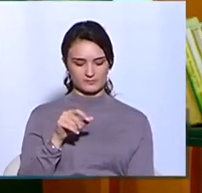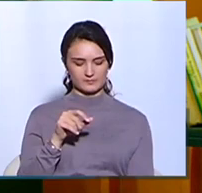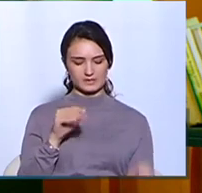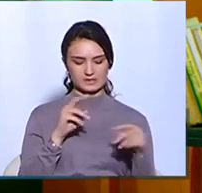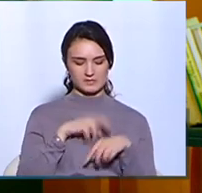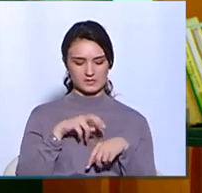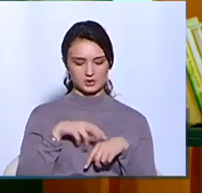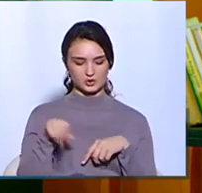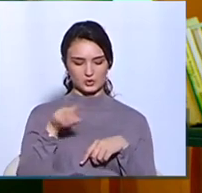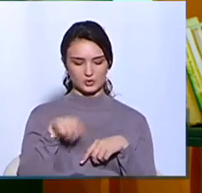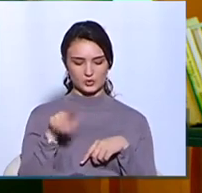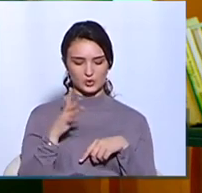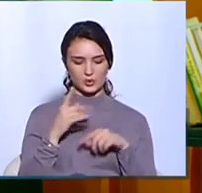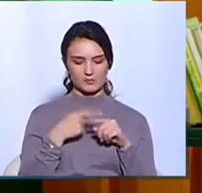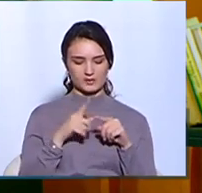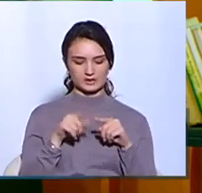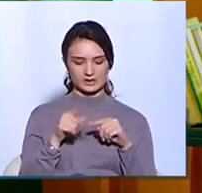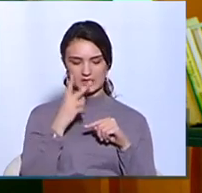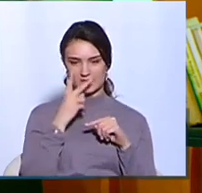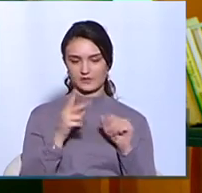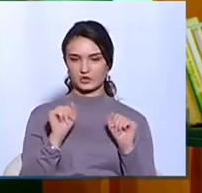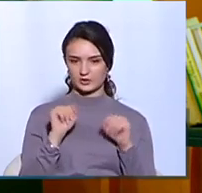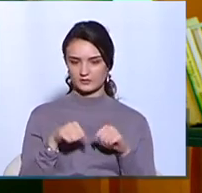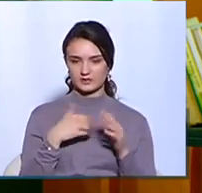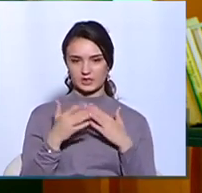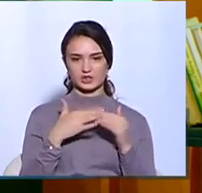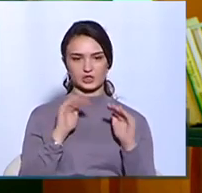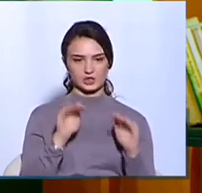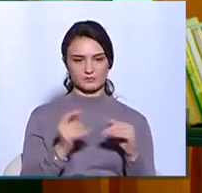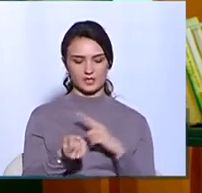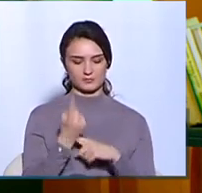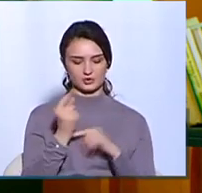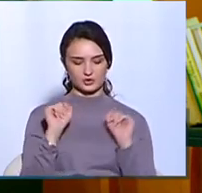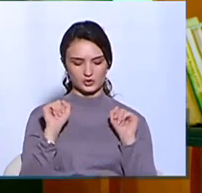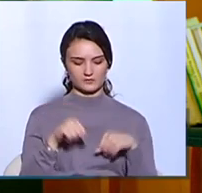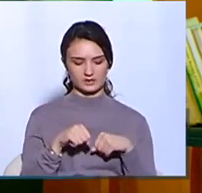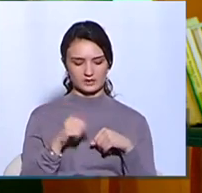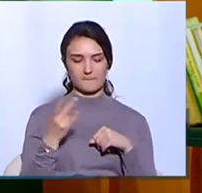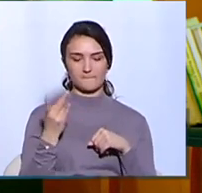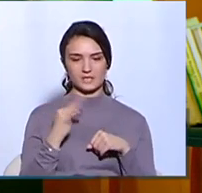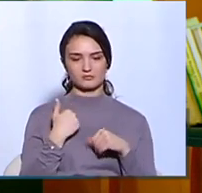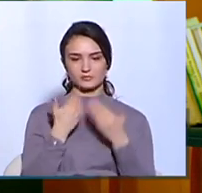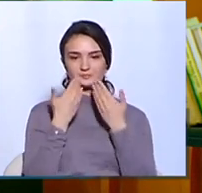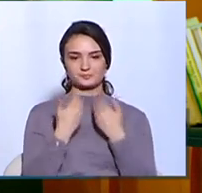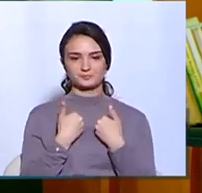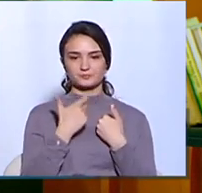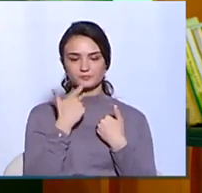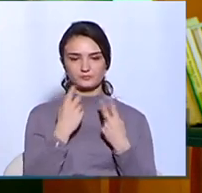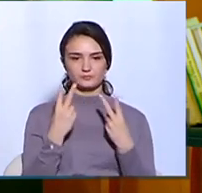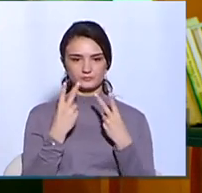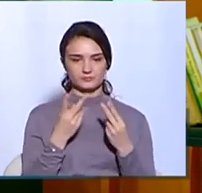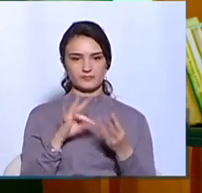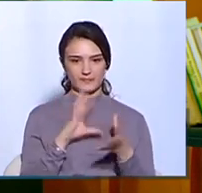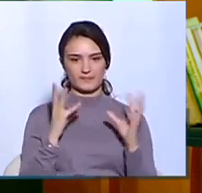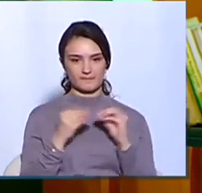სამედიცინო დიაგნოზებზე, რომელთა დანახვა შეგვიძლია, ხელით შეხება, აღმოჩენა შეგვიძლია. თუმცა ჩვენ გვეკითხება მაყურებელი და